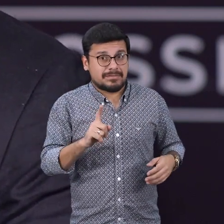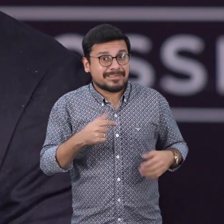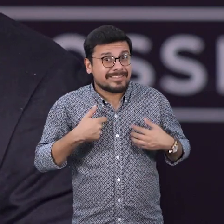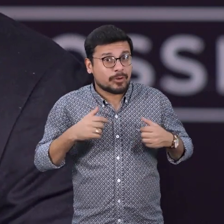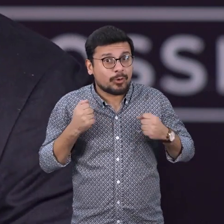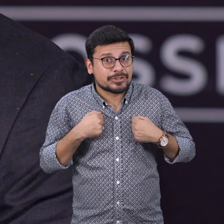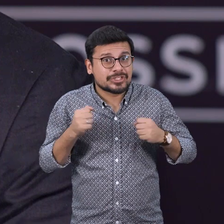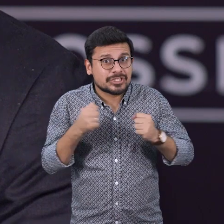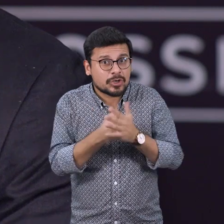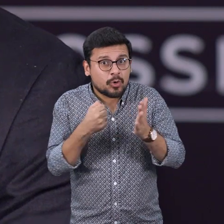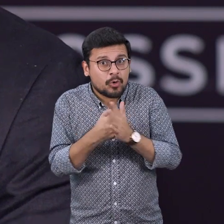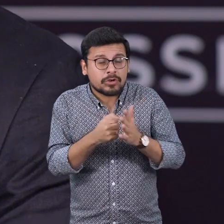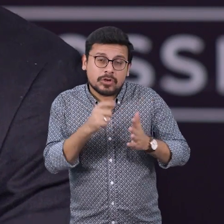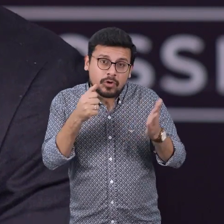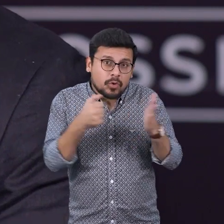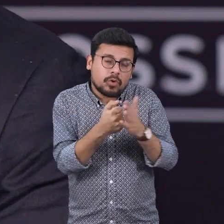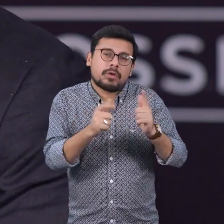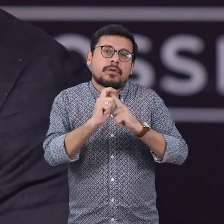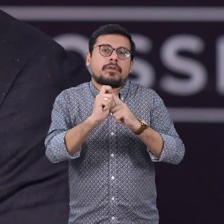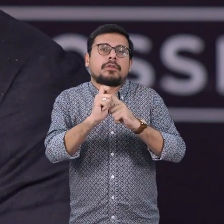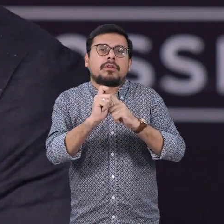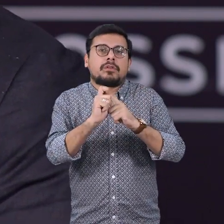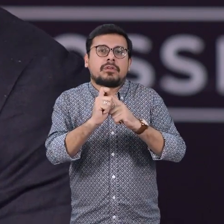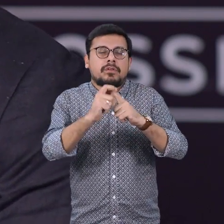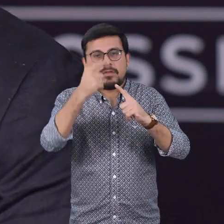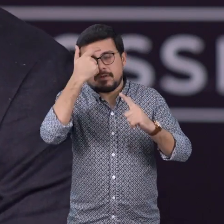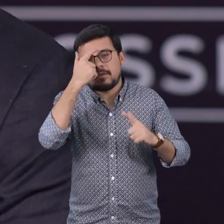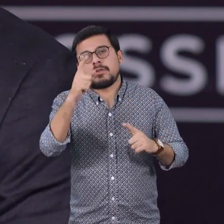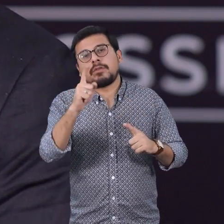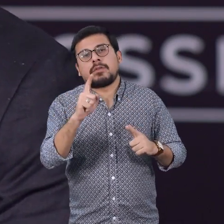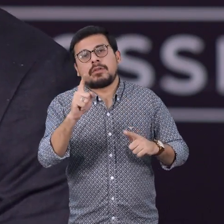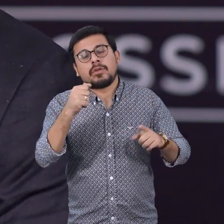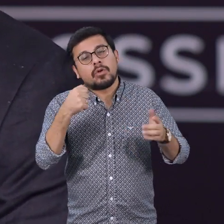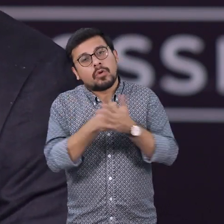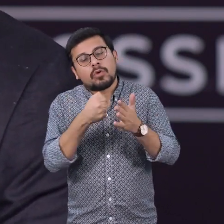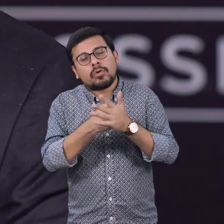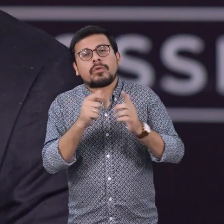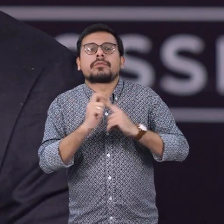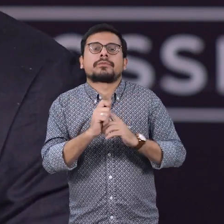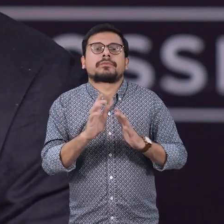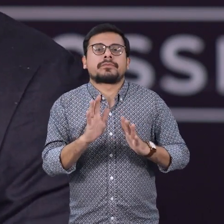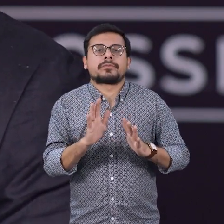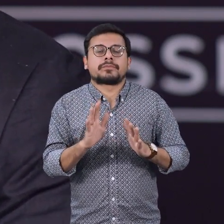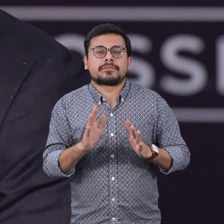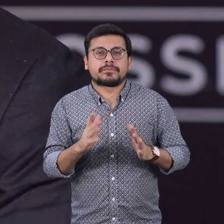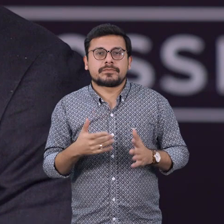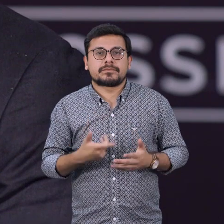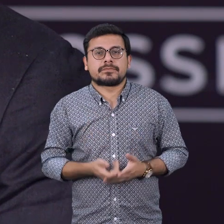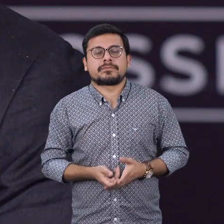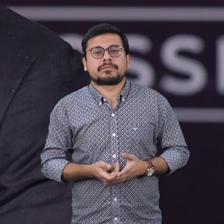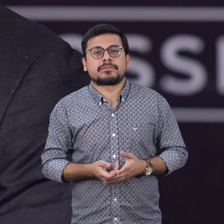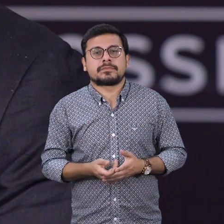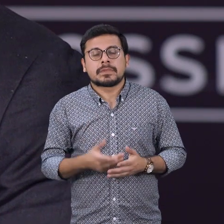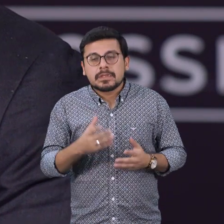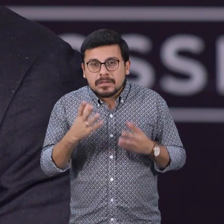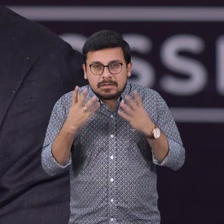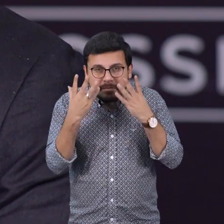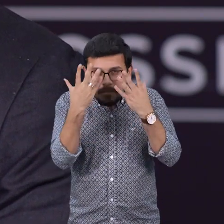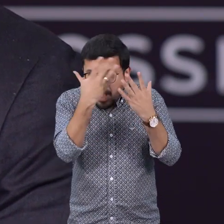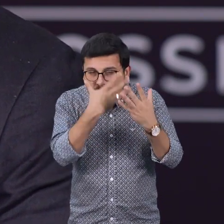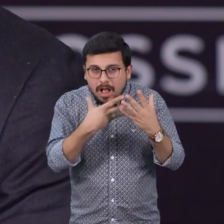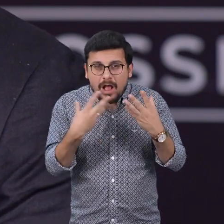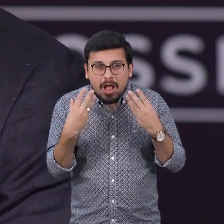سے ابینڈنڈ ہیں. آپ کے لیے بہت مشکل ہوتا ہے, شروع میں میرے لیے بھی بہت بڑی بات تھی کہ